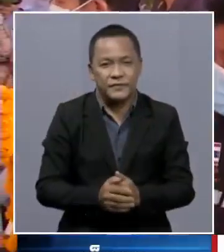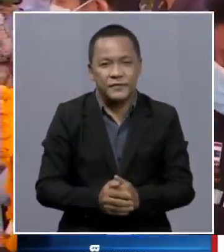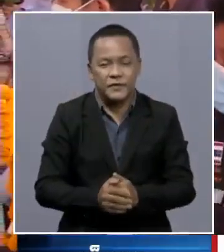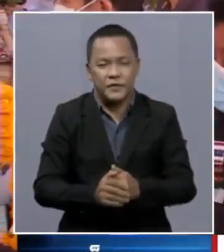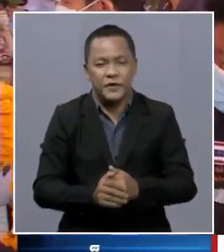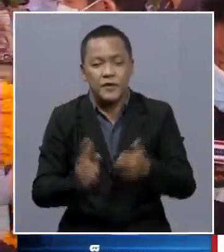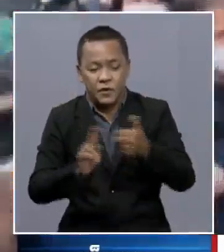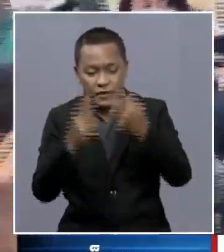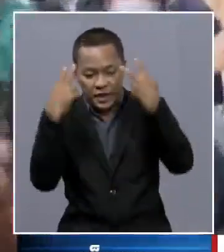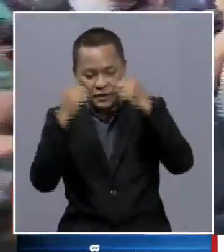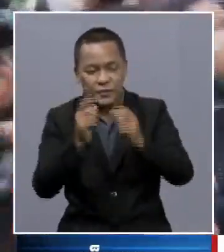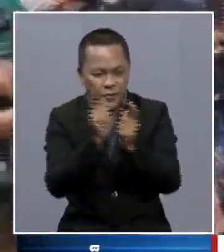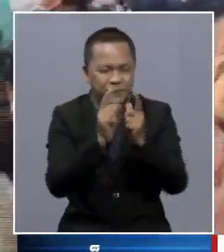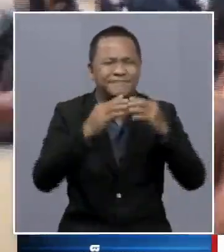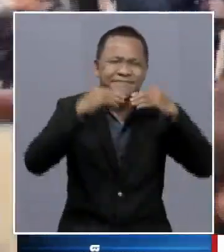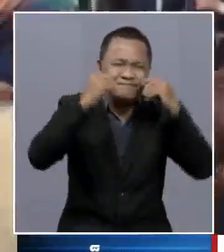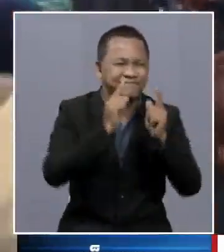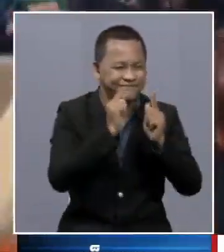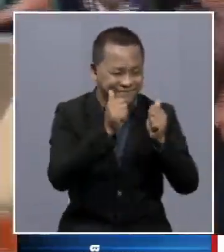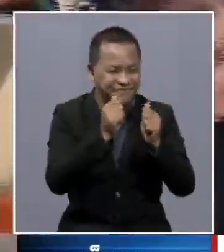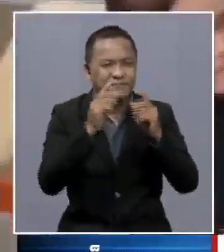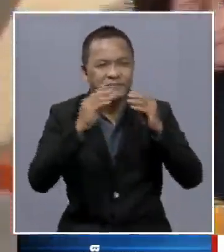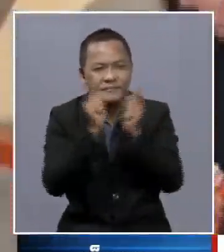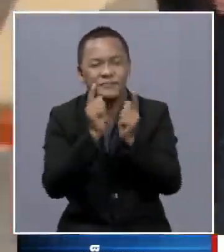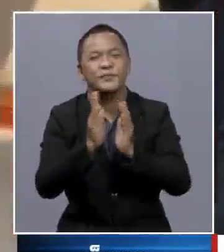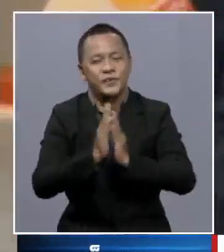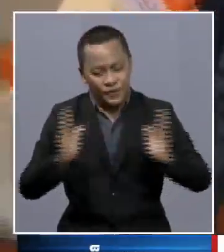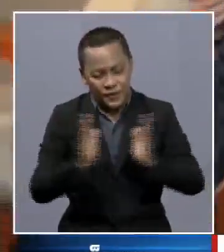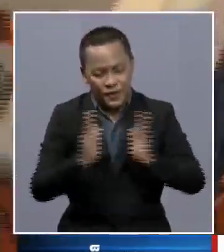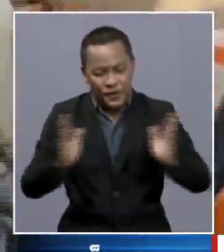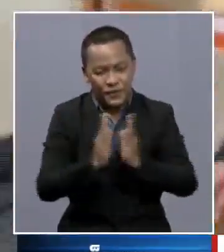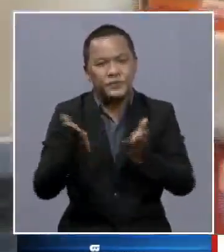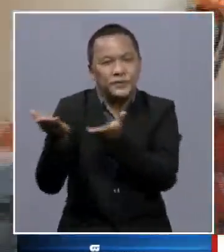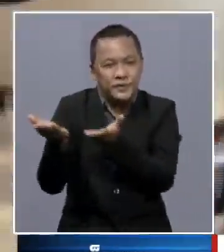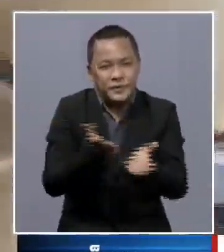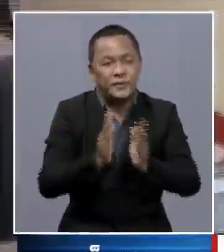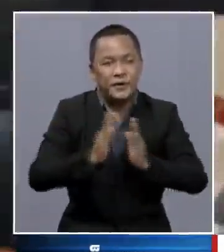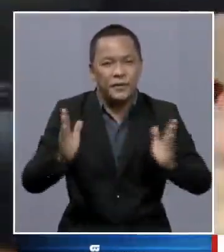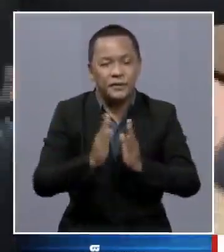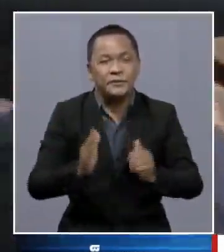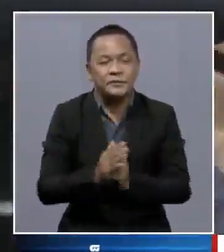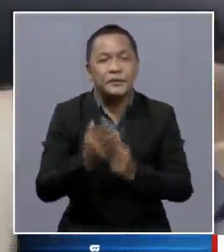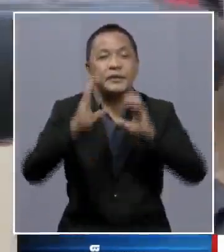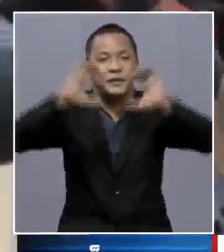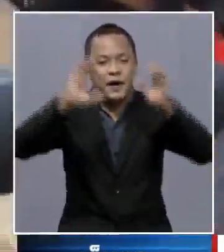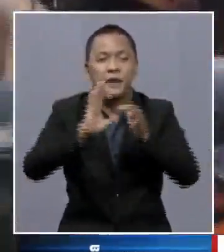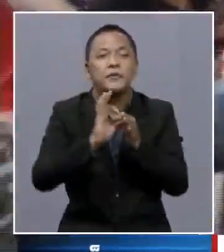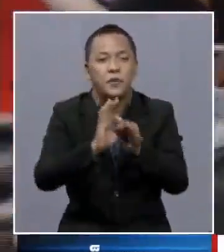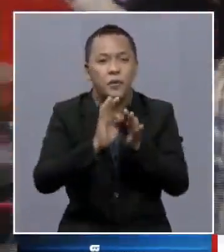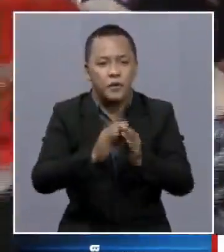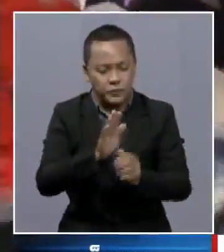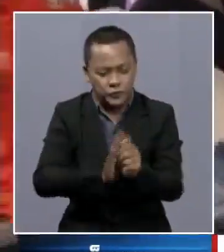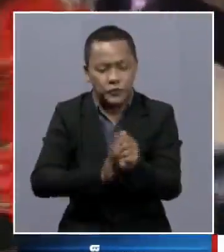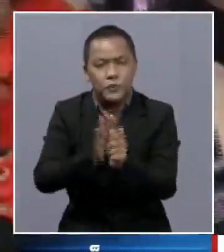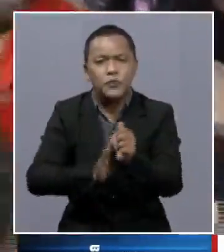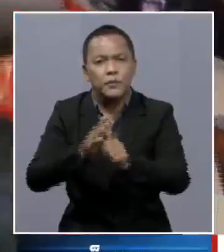icamenteประวธเองกท useless และอารมดีน่ะ มาว่าหนีขบคุณทุคนที่มาต้องรับเพระว่ารัซบาเยador่งใหญ่ เห็นใ